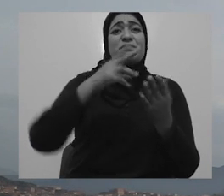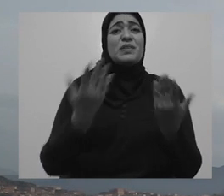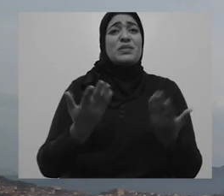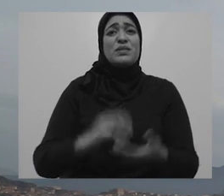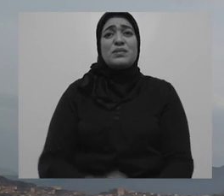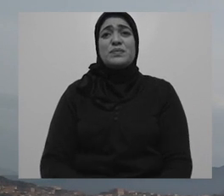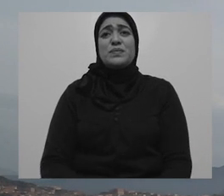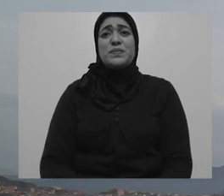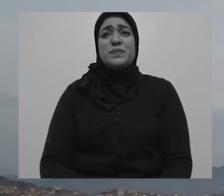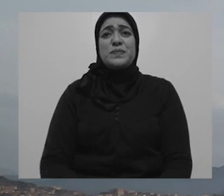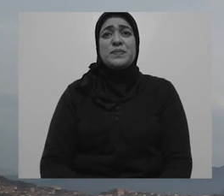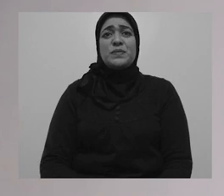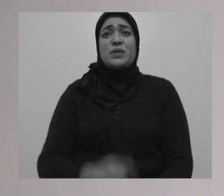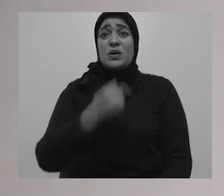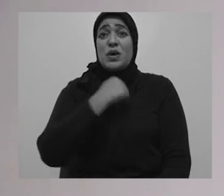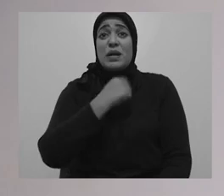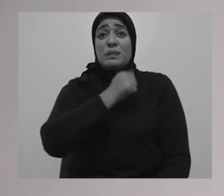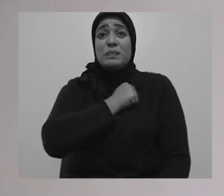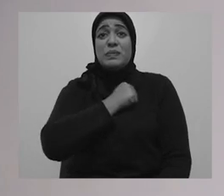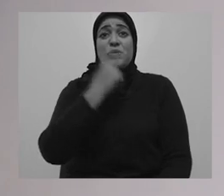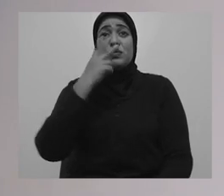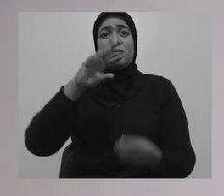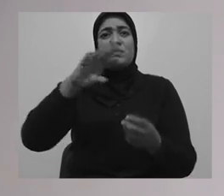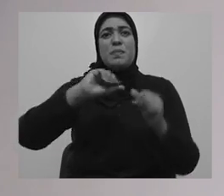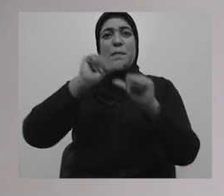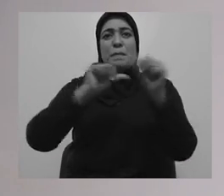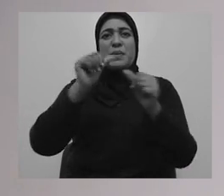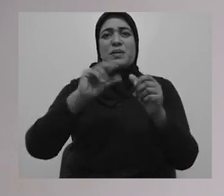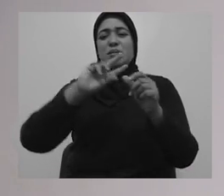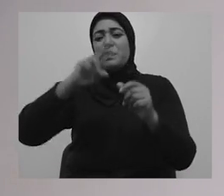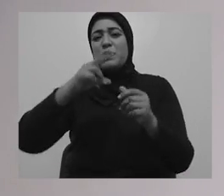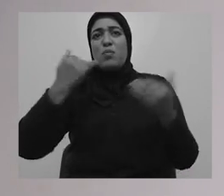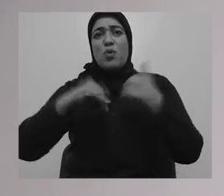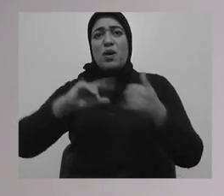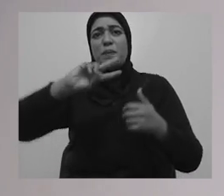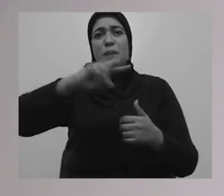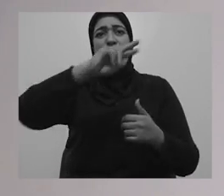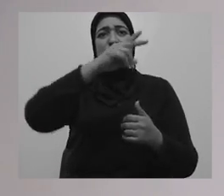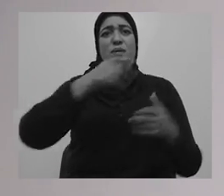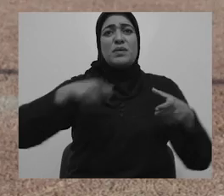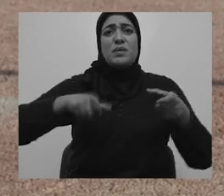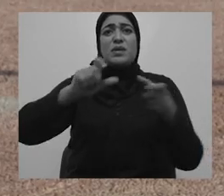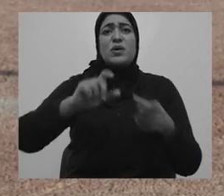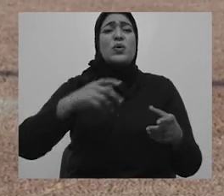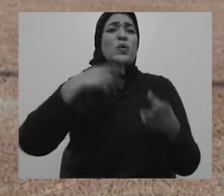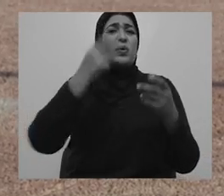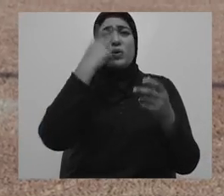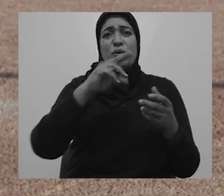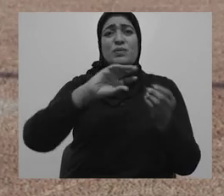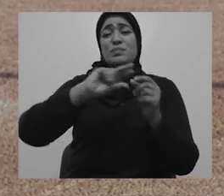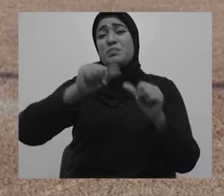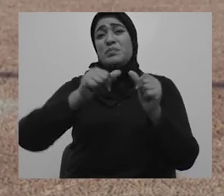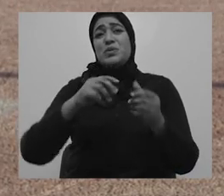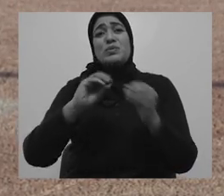c'est le grand problème chez nous. Donc, officiellement, les enquêteurs aussi rencontrent ces problèmes-là.